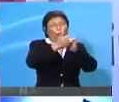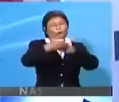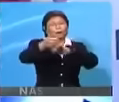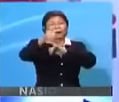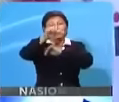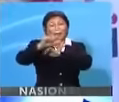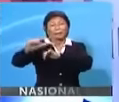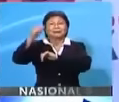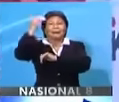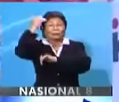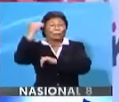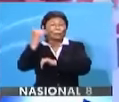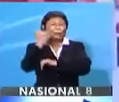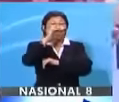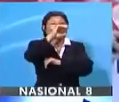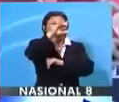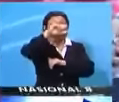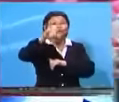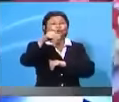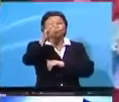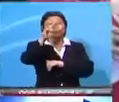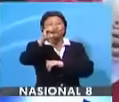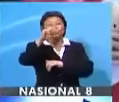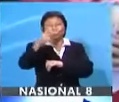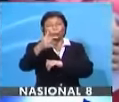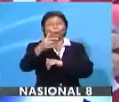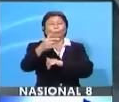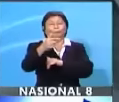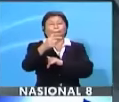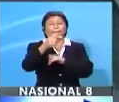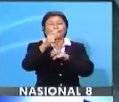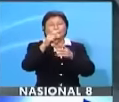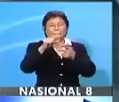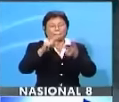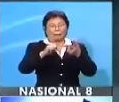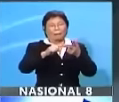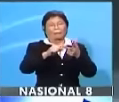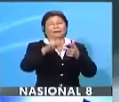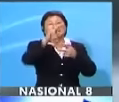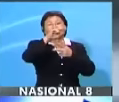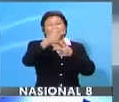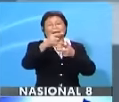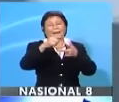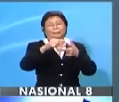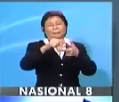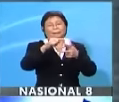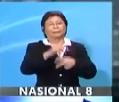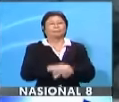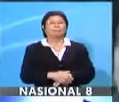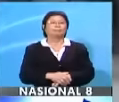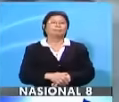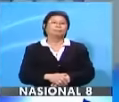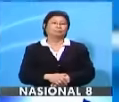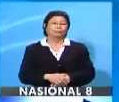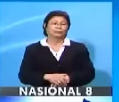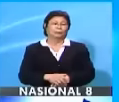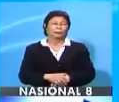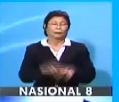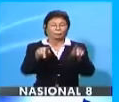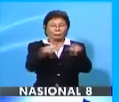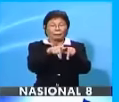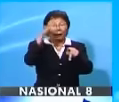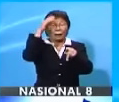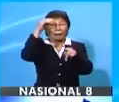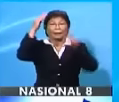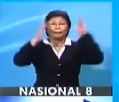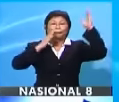Incheon 2014, Jun Hong hanya merangkul gangsa, sementara Eng Yan Yi merangkul perak. Selepas itu, pasangan lelaki negara